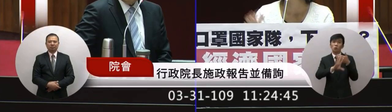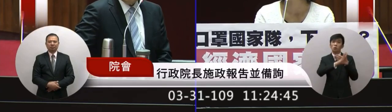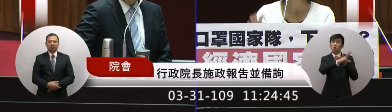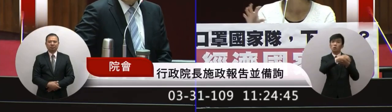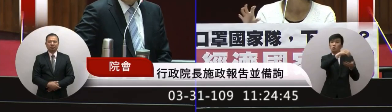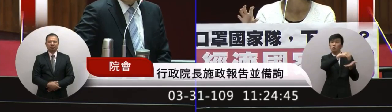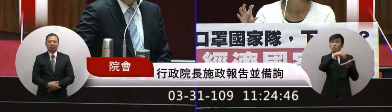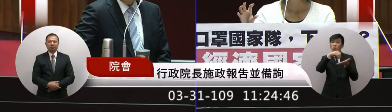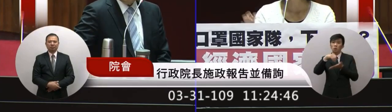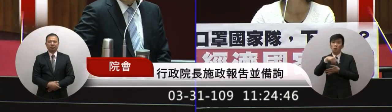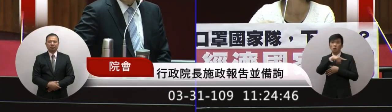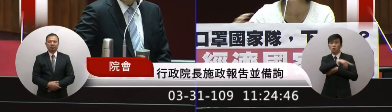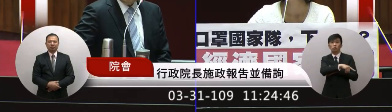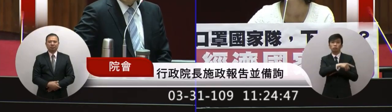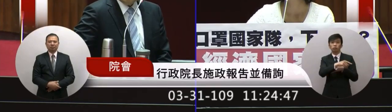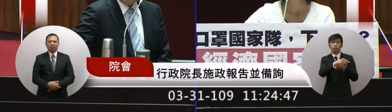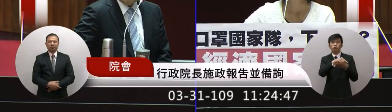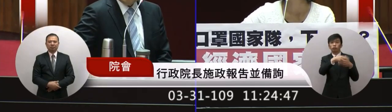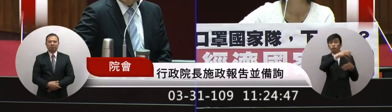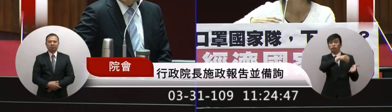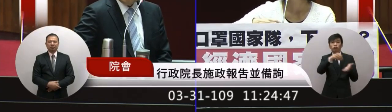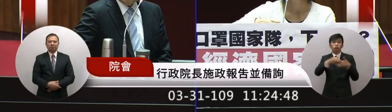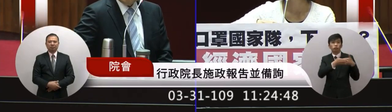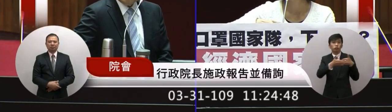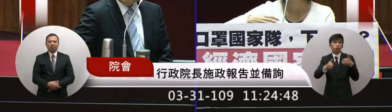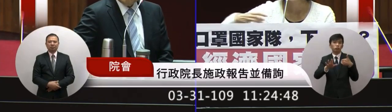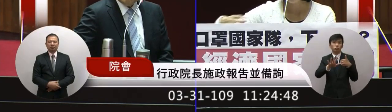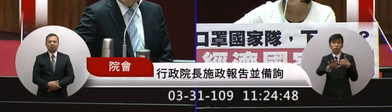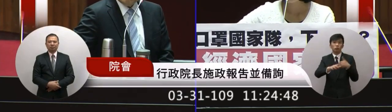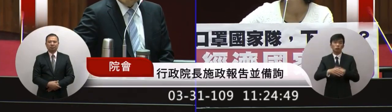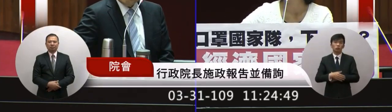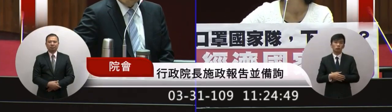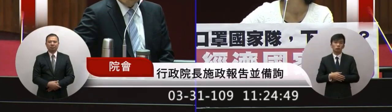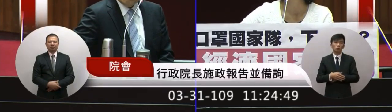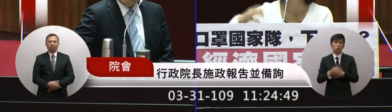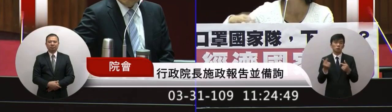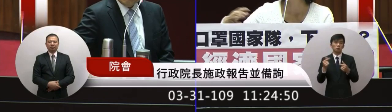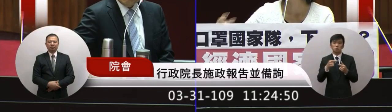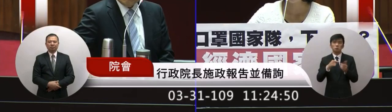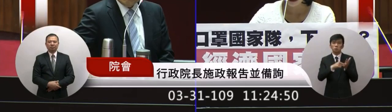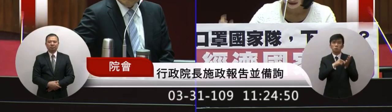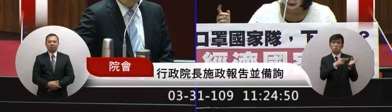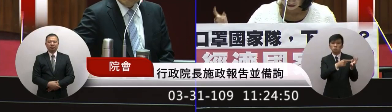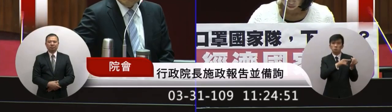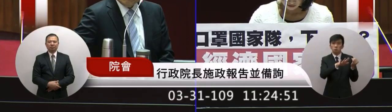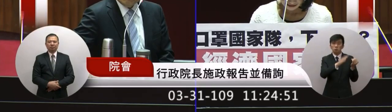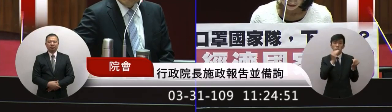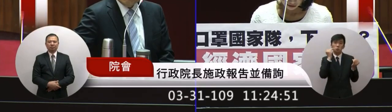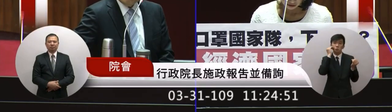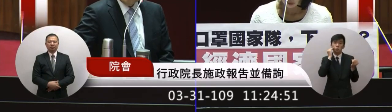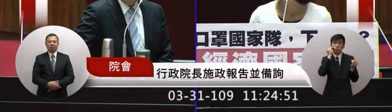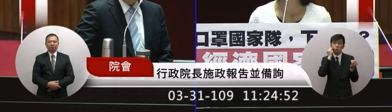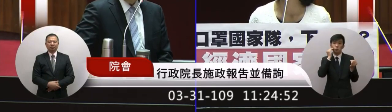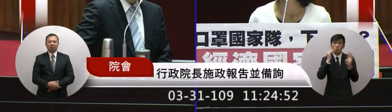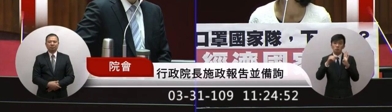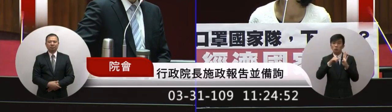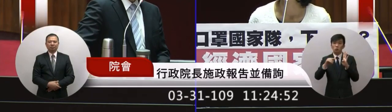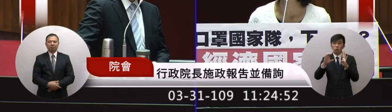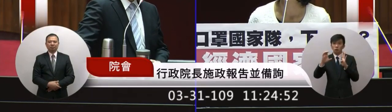B2B 当然它有一定的这个量，但是 B2C 其实所占的